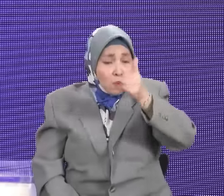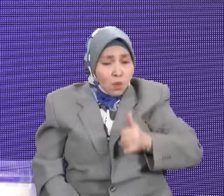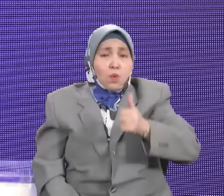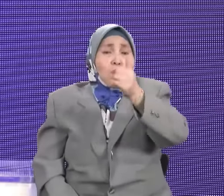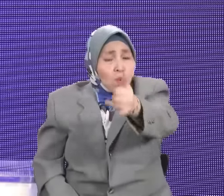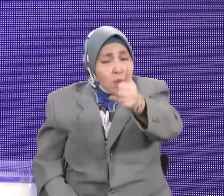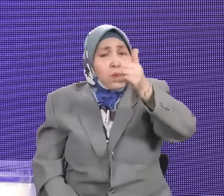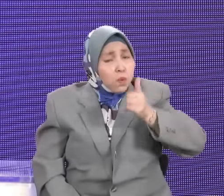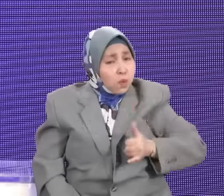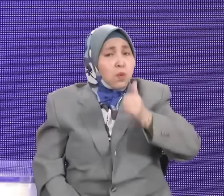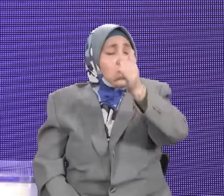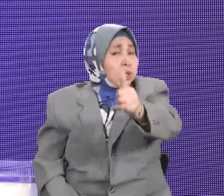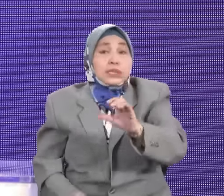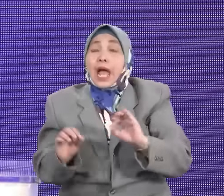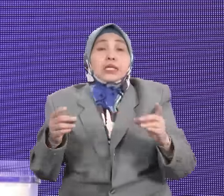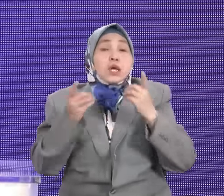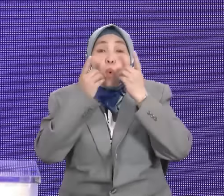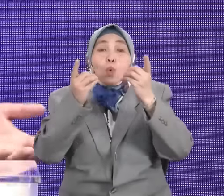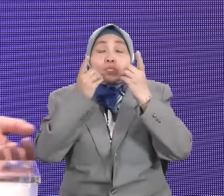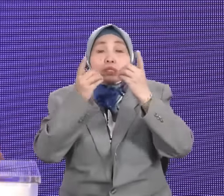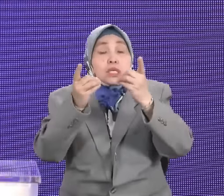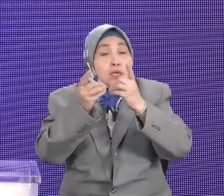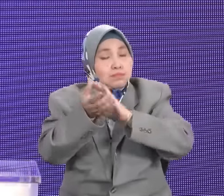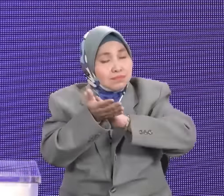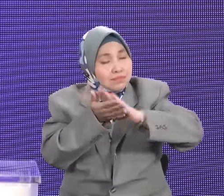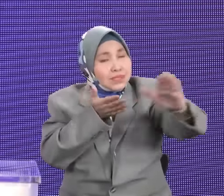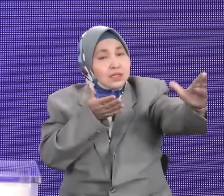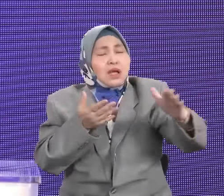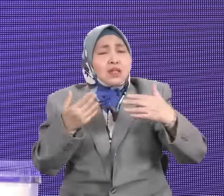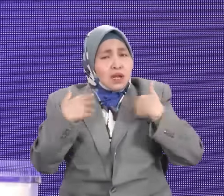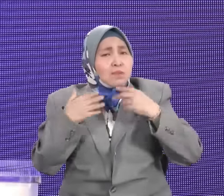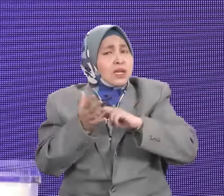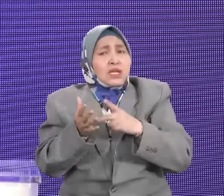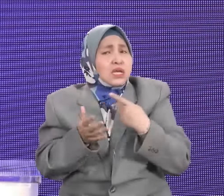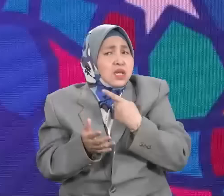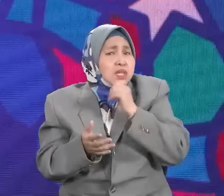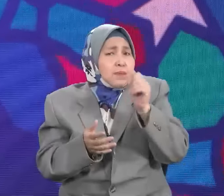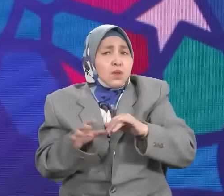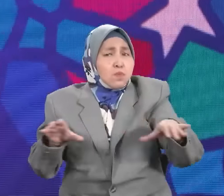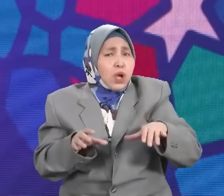itu tidak ada dusun jadi adalah pada Sahabat Jadi kata oh maksudnya